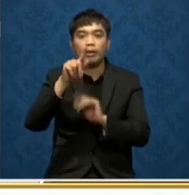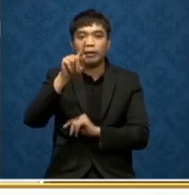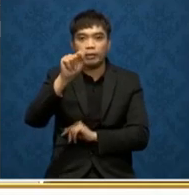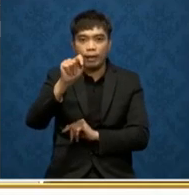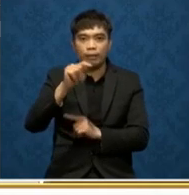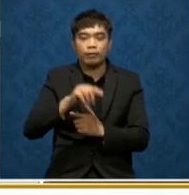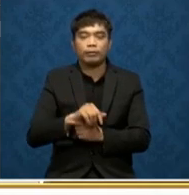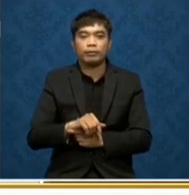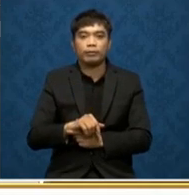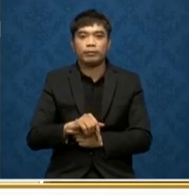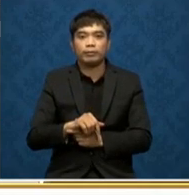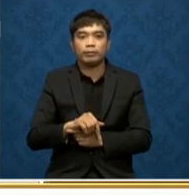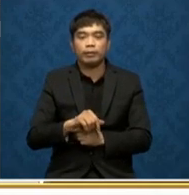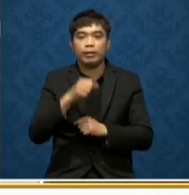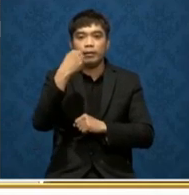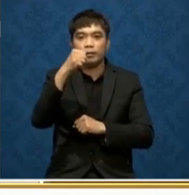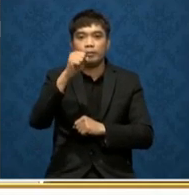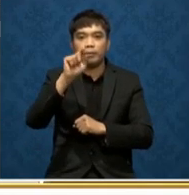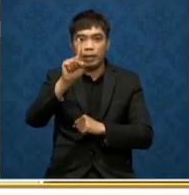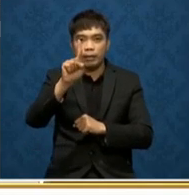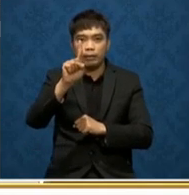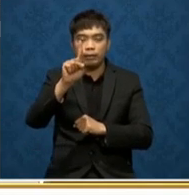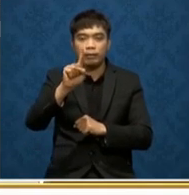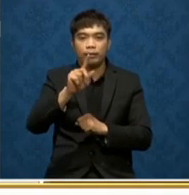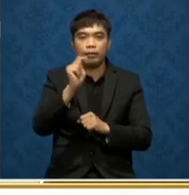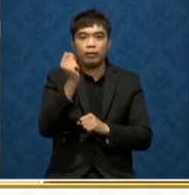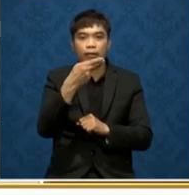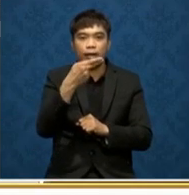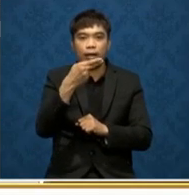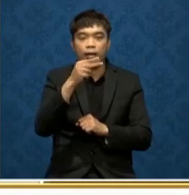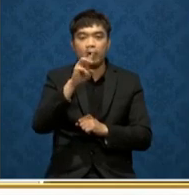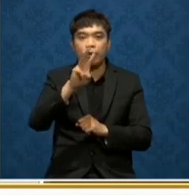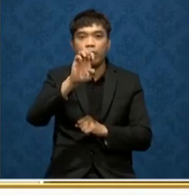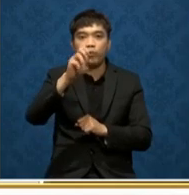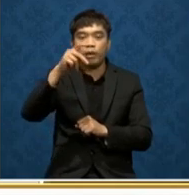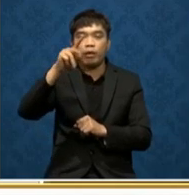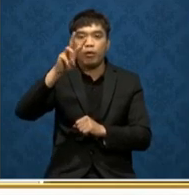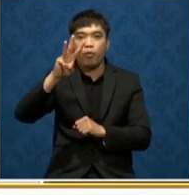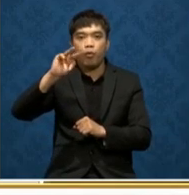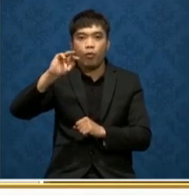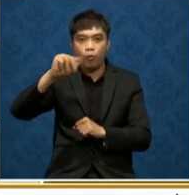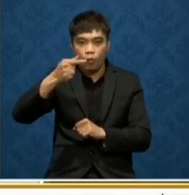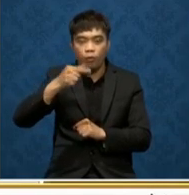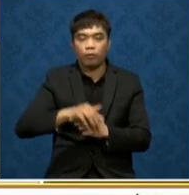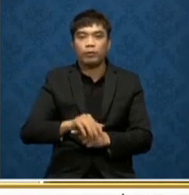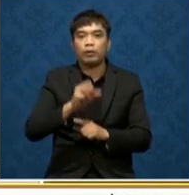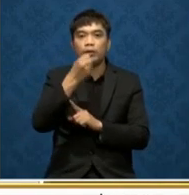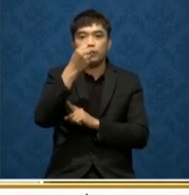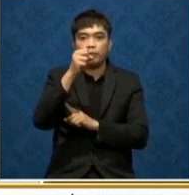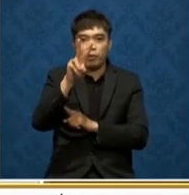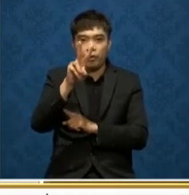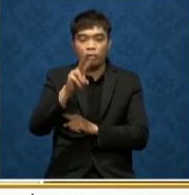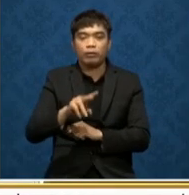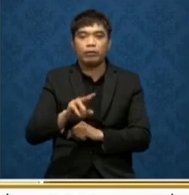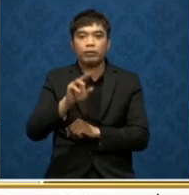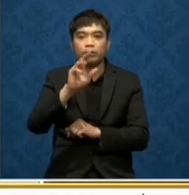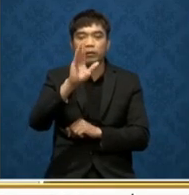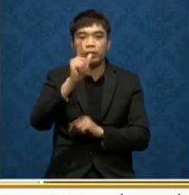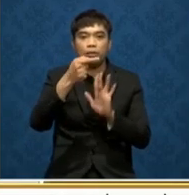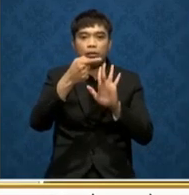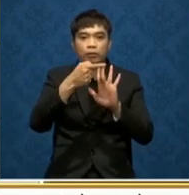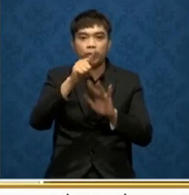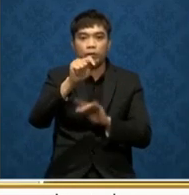กุล 11. นายทวิวงศ์โตทวิวงศ์12นางสาวชุติ